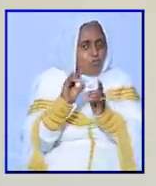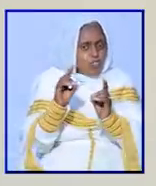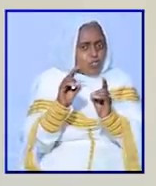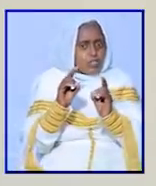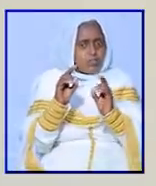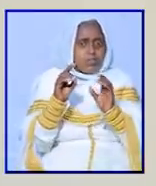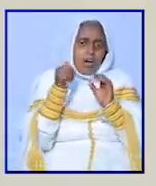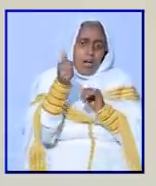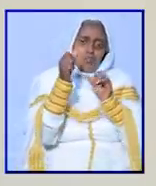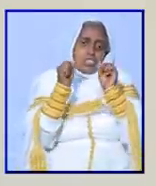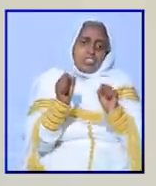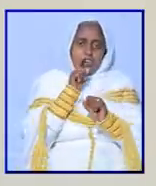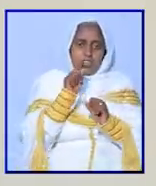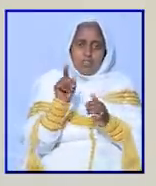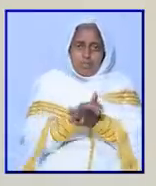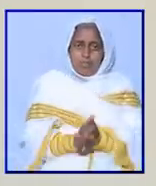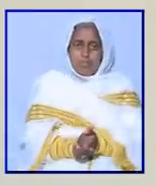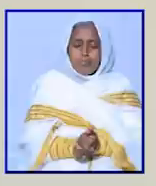ነው